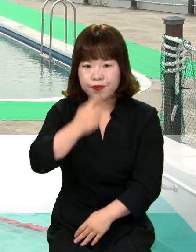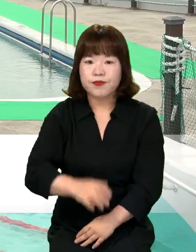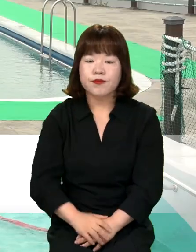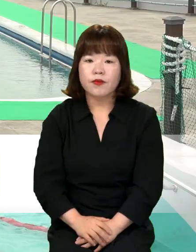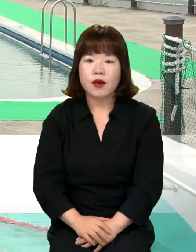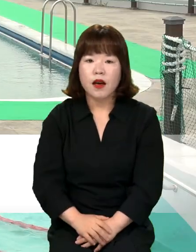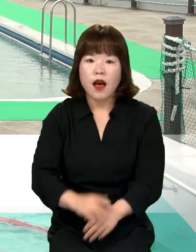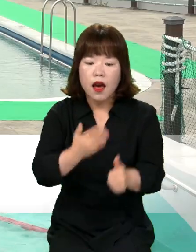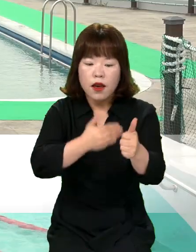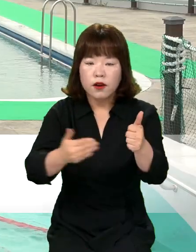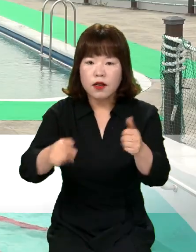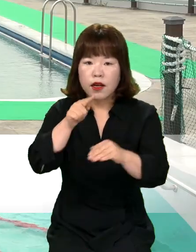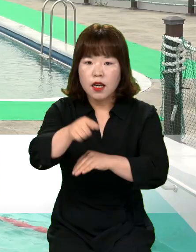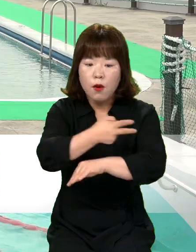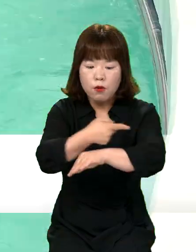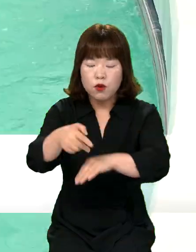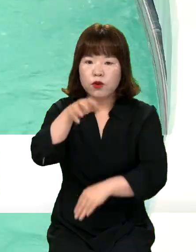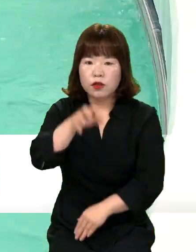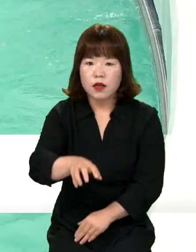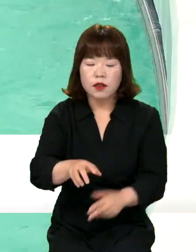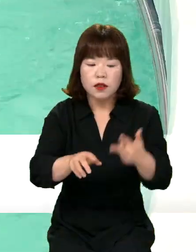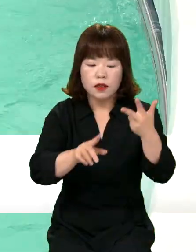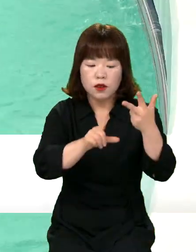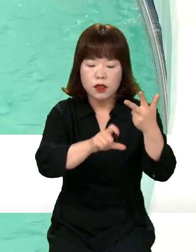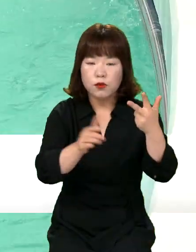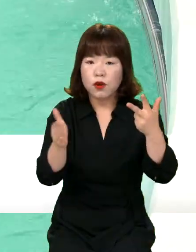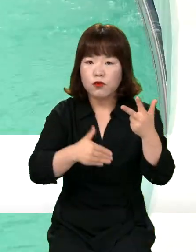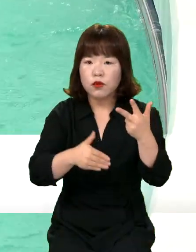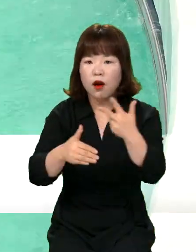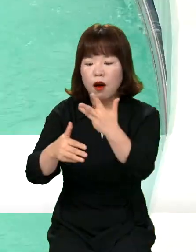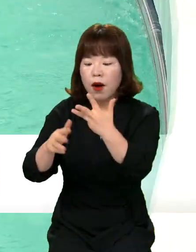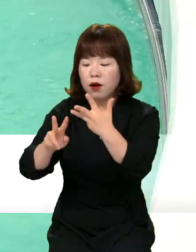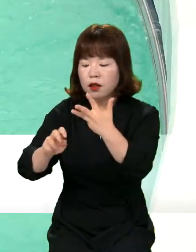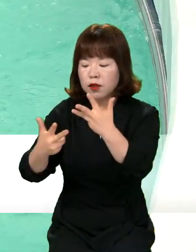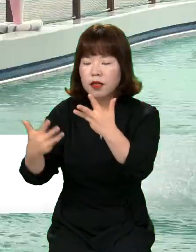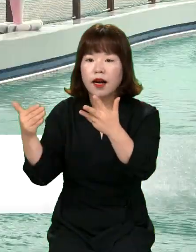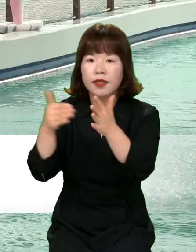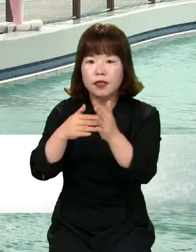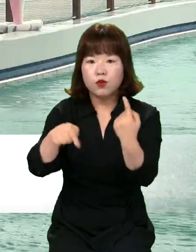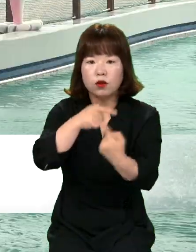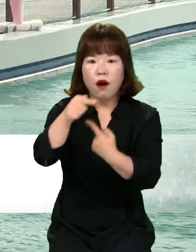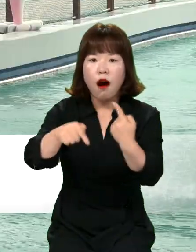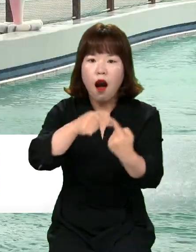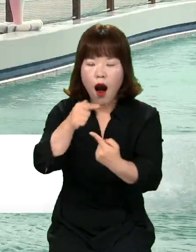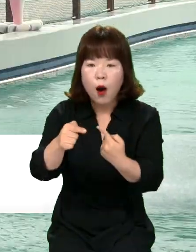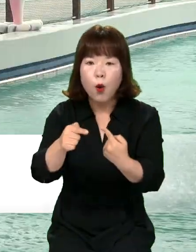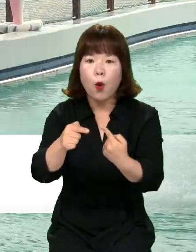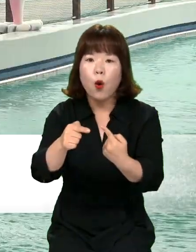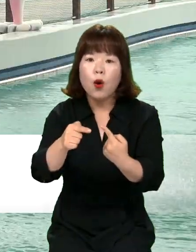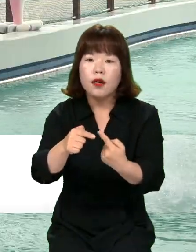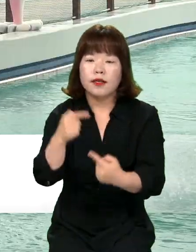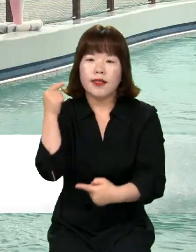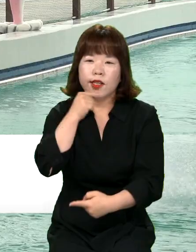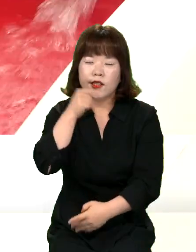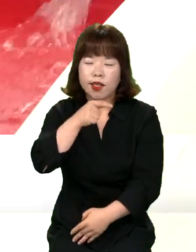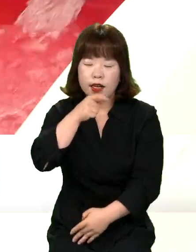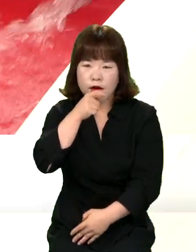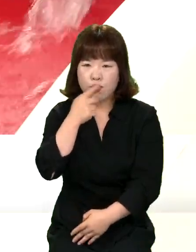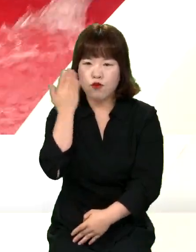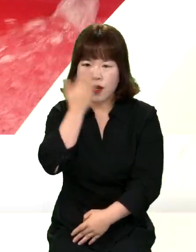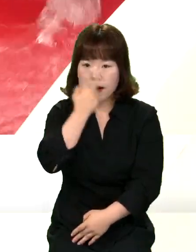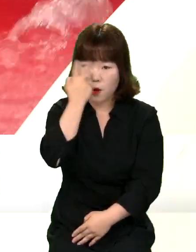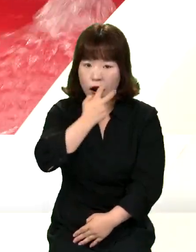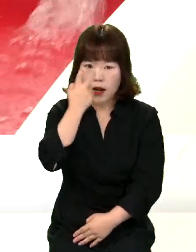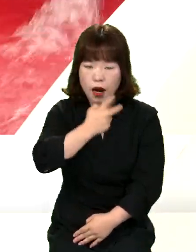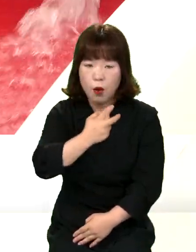살폈습니다 형산강 야외 물놀이장은 7월 15일부터 8월 27일까지 운영되며시는 철저한